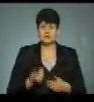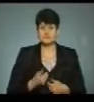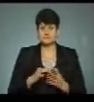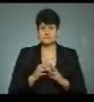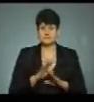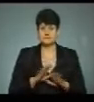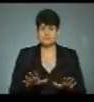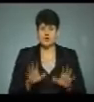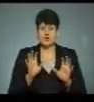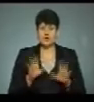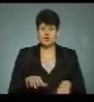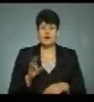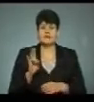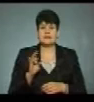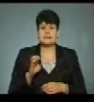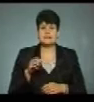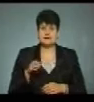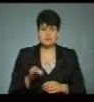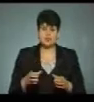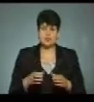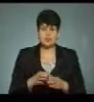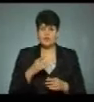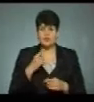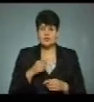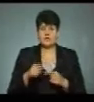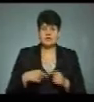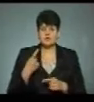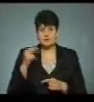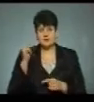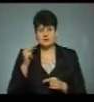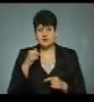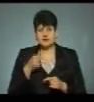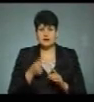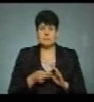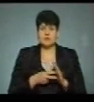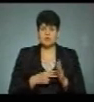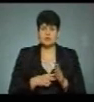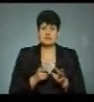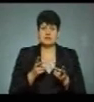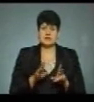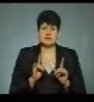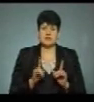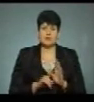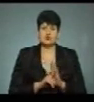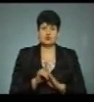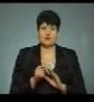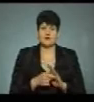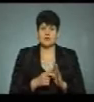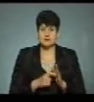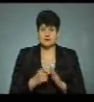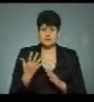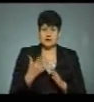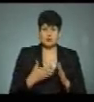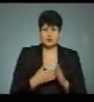Настасівської громади Микола Злонкевич розповідає, наступного навчального року в Йосипівській школі планують залишити тільки початкові класи. З 5